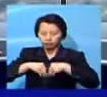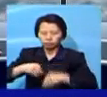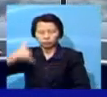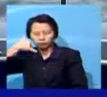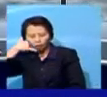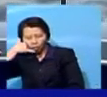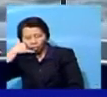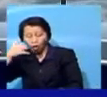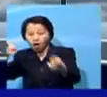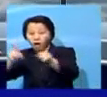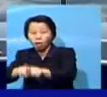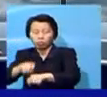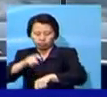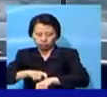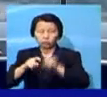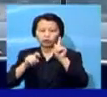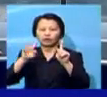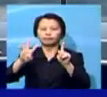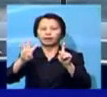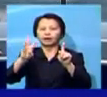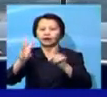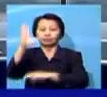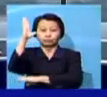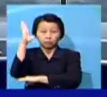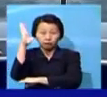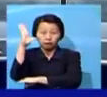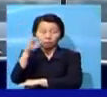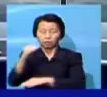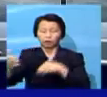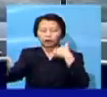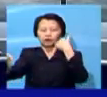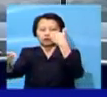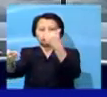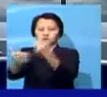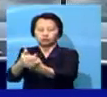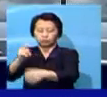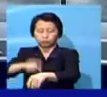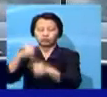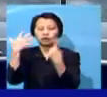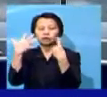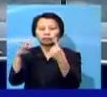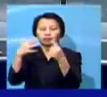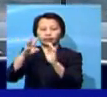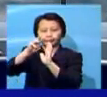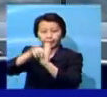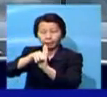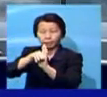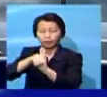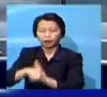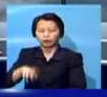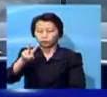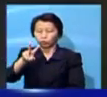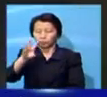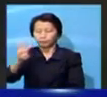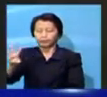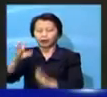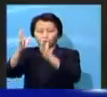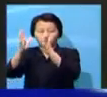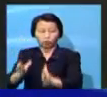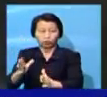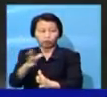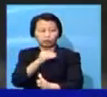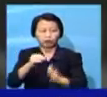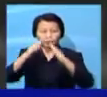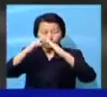panggilan mengenai kejadian itu pada 146 tengah hari dan tiba di lokasi kira-kira 15 minit kemudian 24 anggota